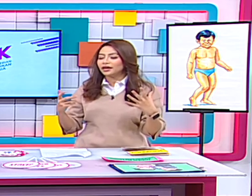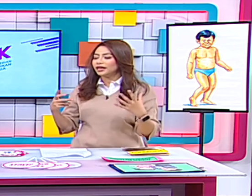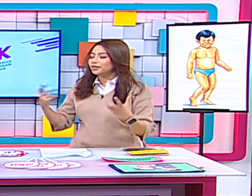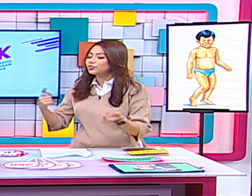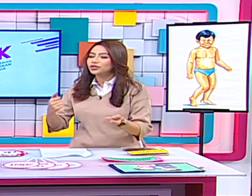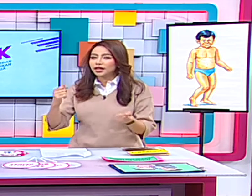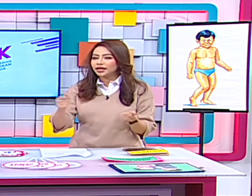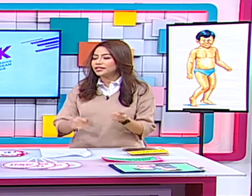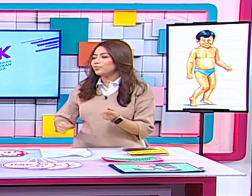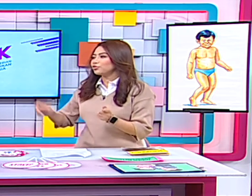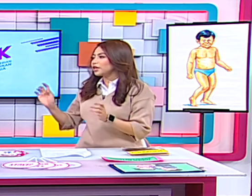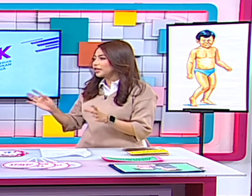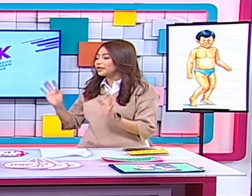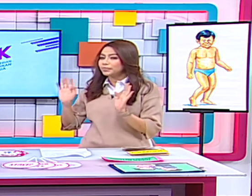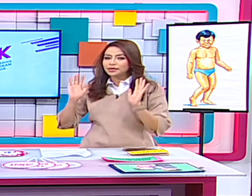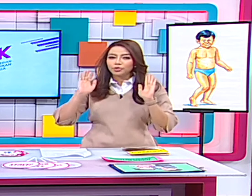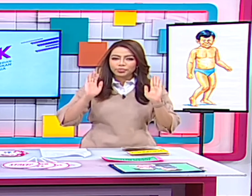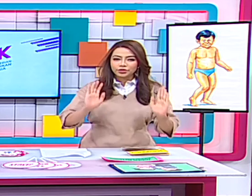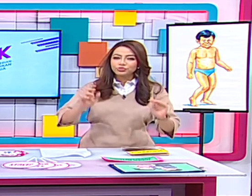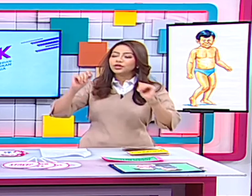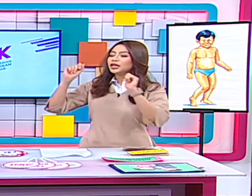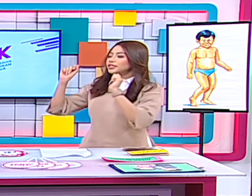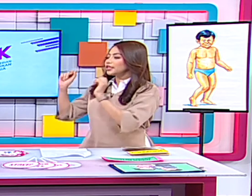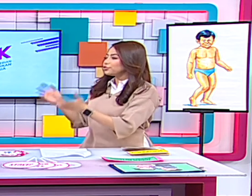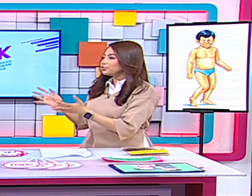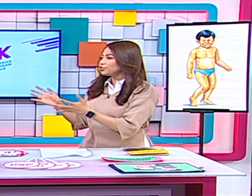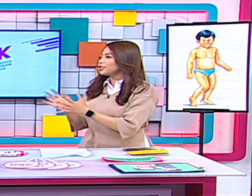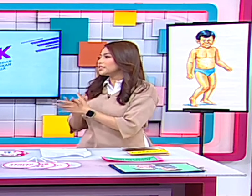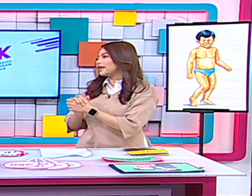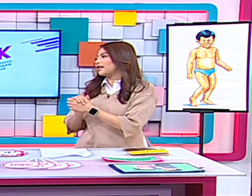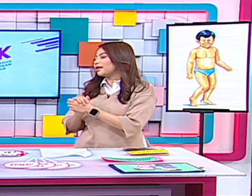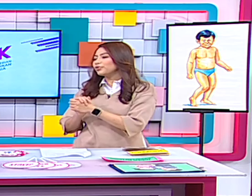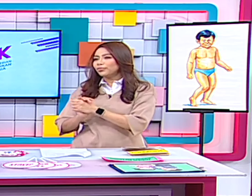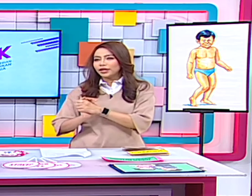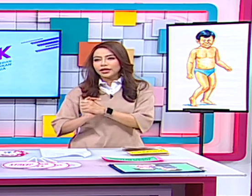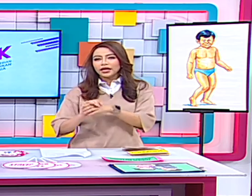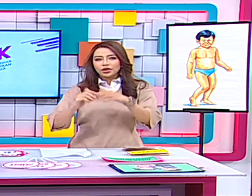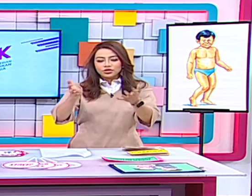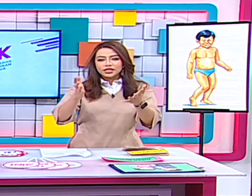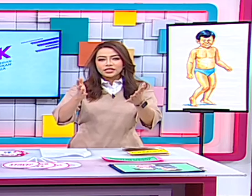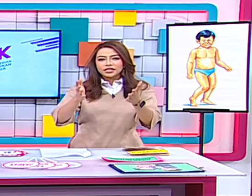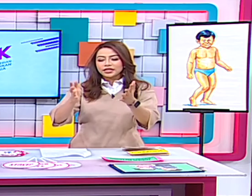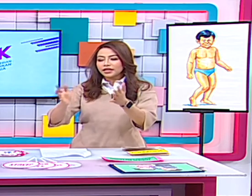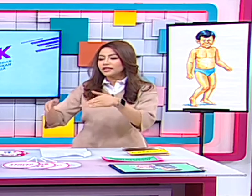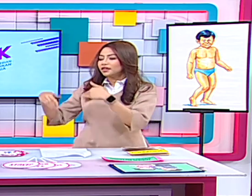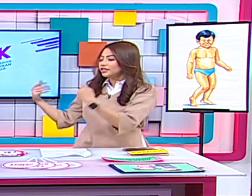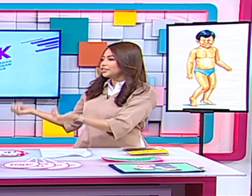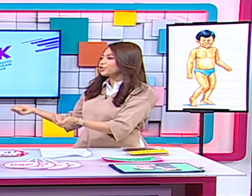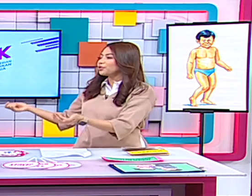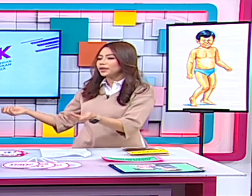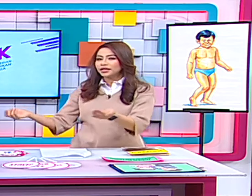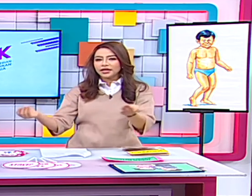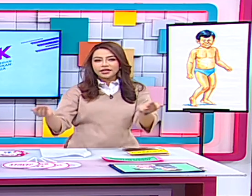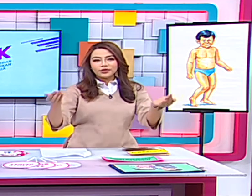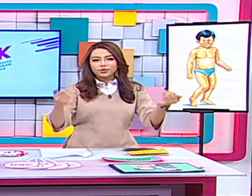kongsikan ilmu dengan adik-adik yang sedang menonton sekarang ni. Tapi sebelum itu, Cikgu Norizan mungkin boleh kongsikan sedikit tentang diri